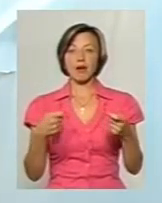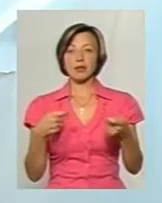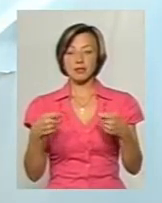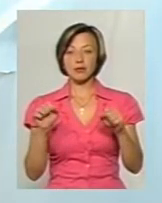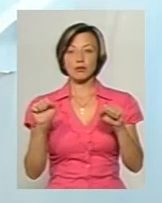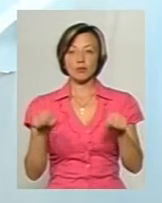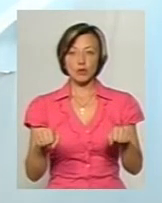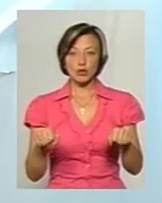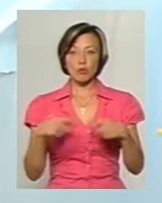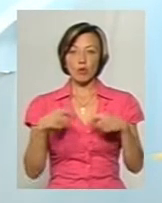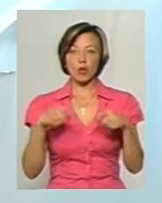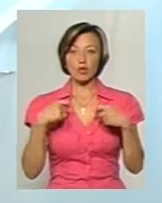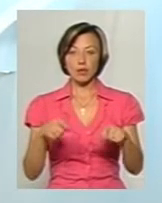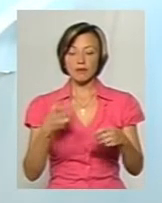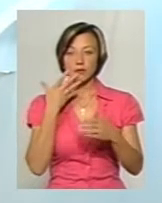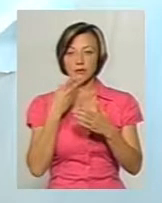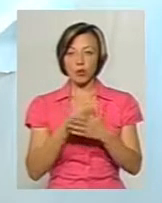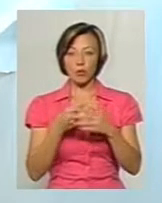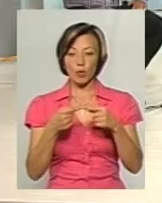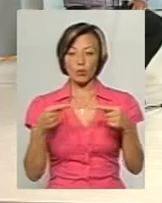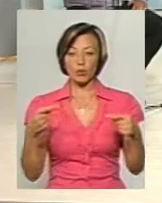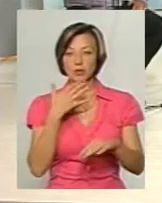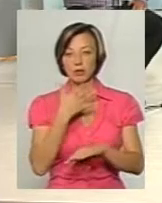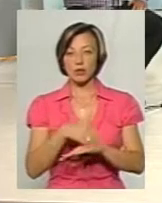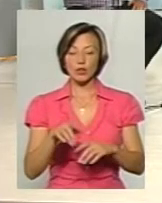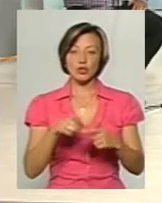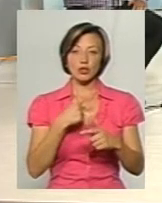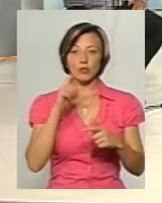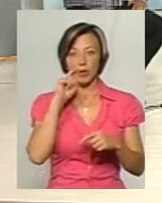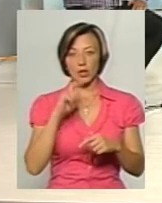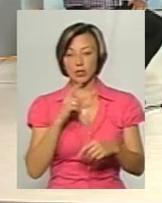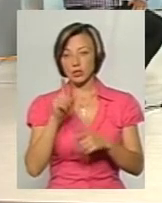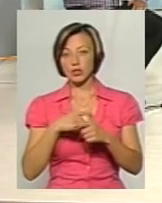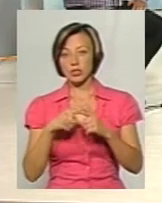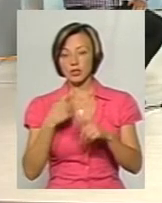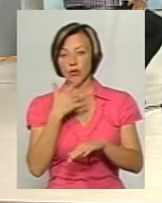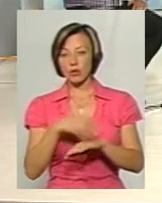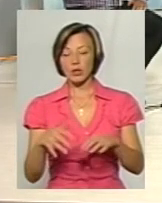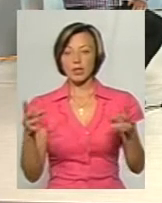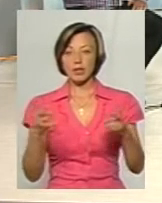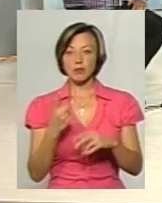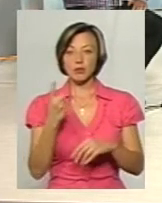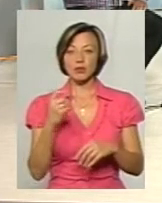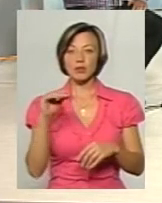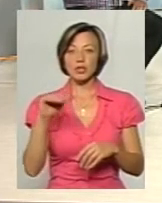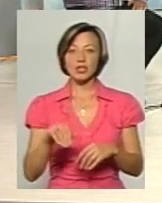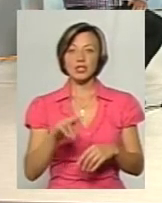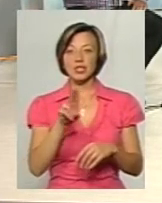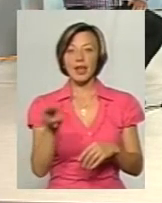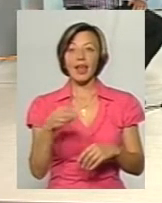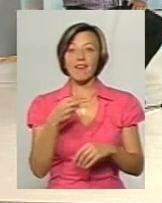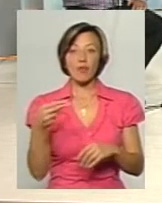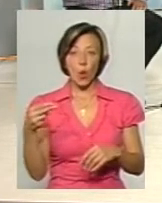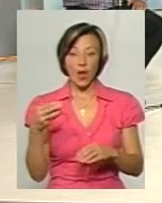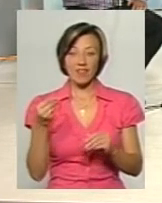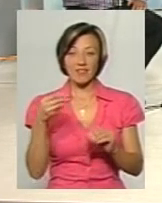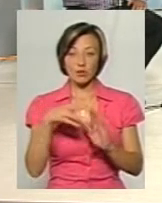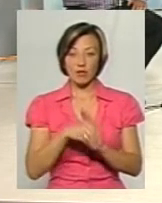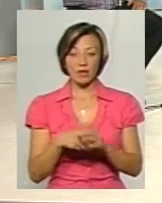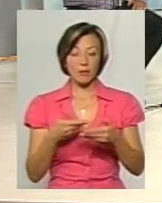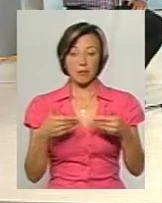можеш продавати свою продукцію за кордоном, чи в Україні, чи за кордоном, до речі, потрібно мінімально 100 тисяч євро інвестувати. Ми не